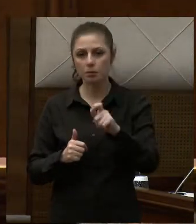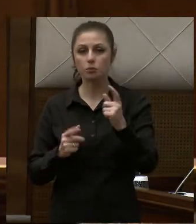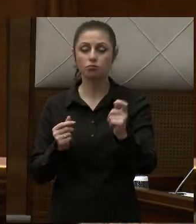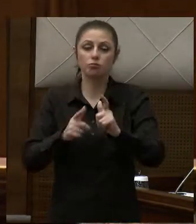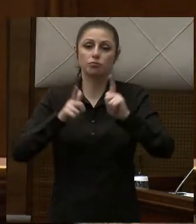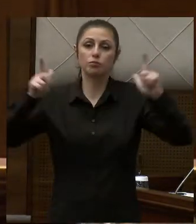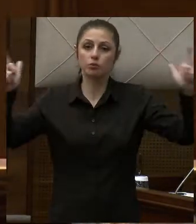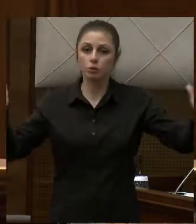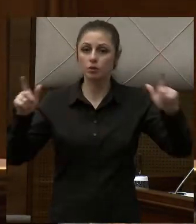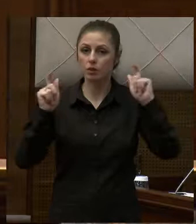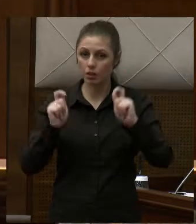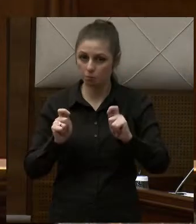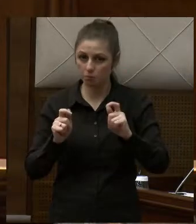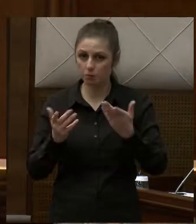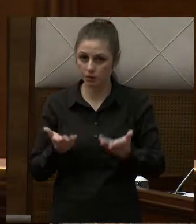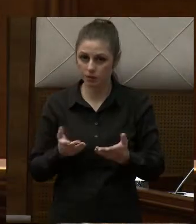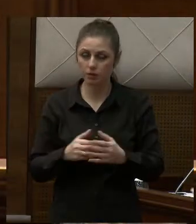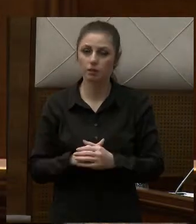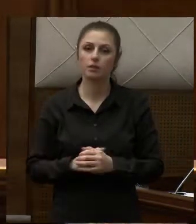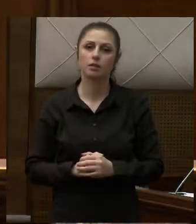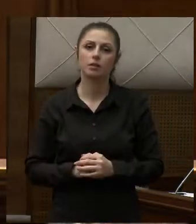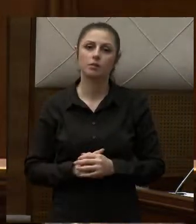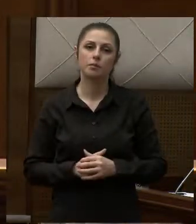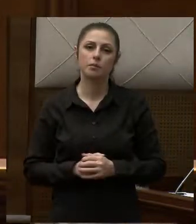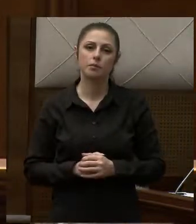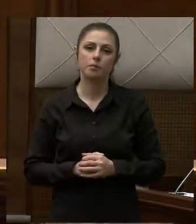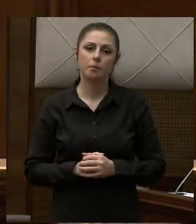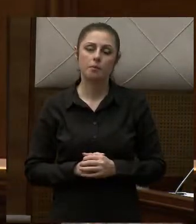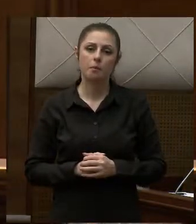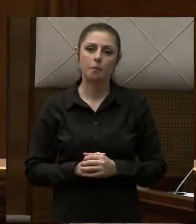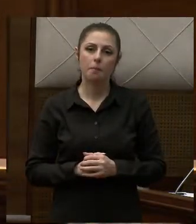Bodrum katında o günkü mevzuat